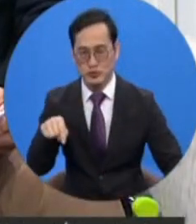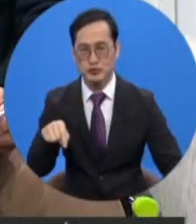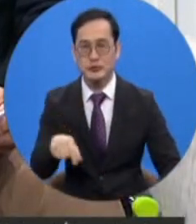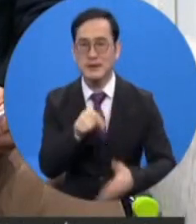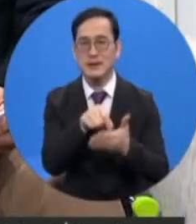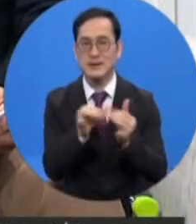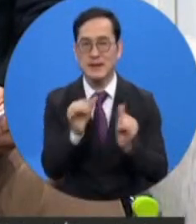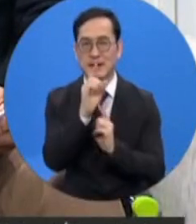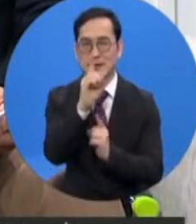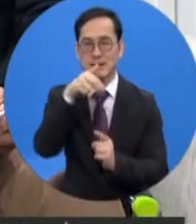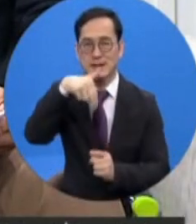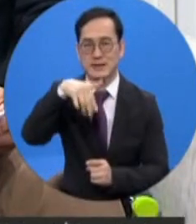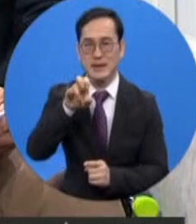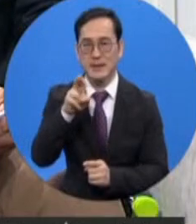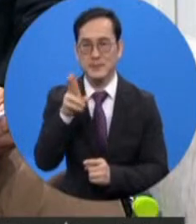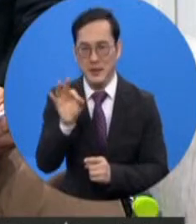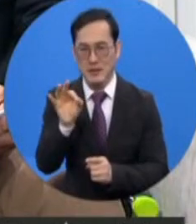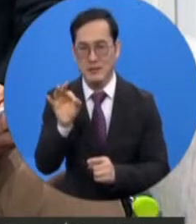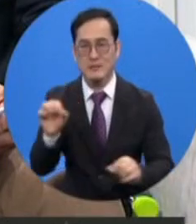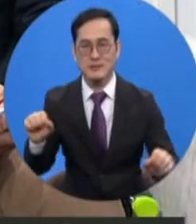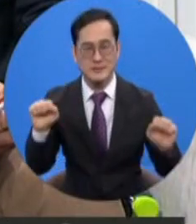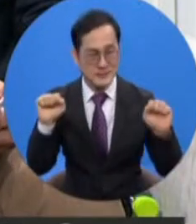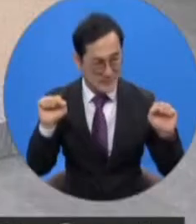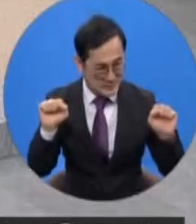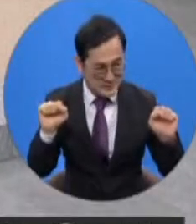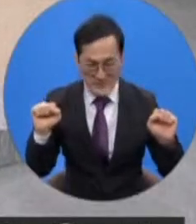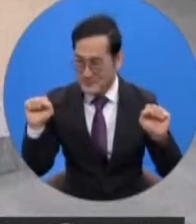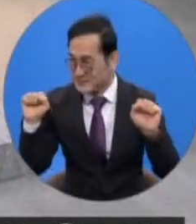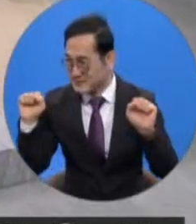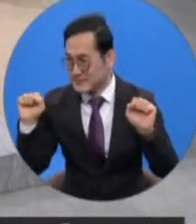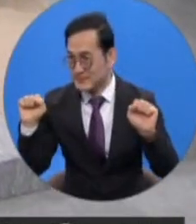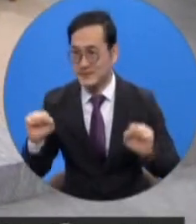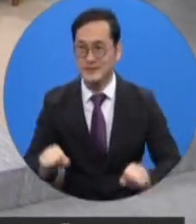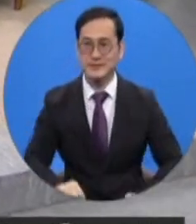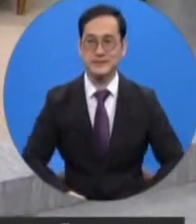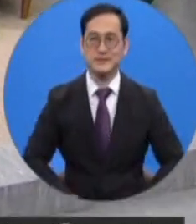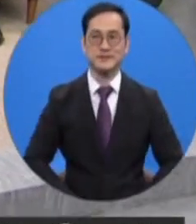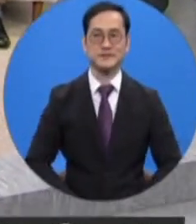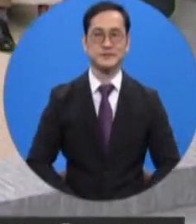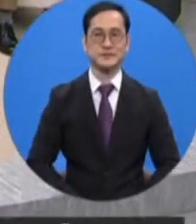출입기자 출신의 베테랑 기자, 이재명 정치부 선임 기자 나오셨습니다. 어서 오세요.